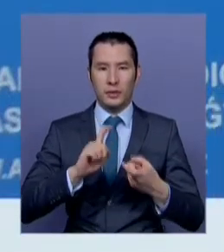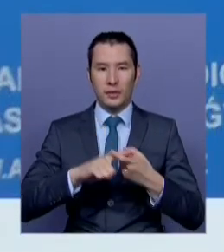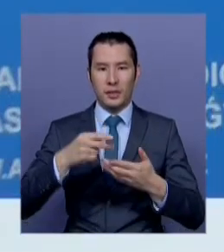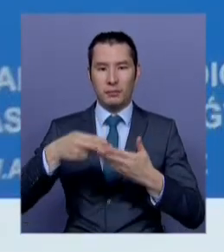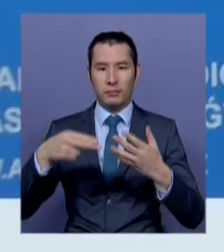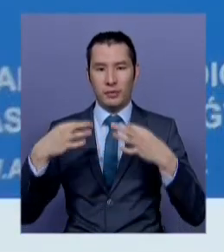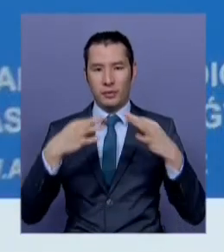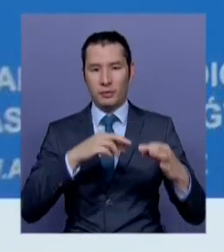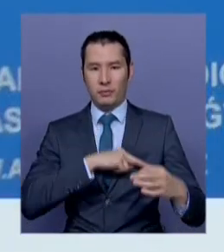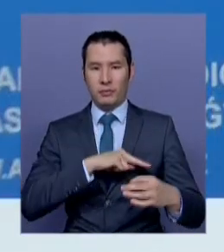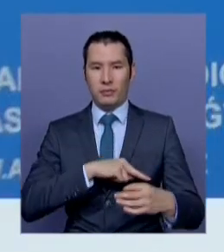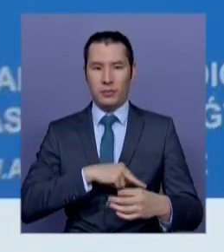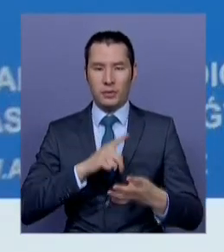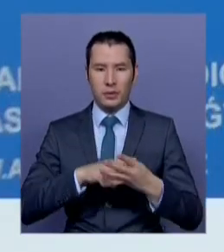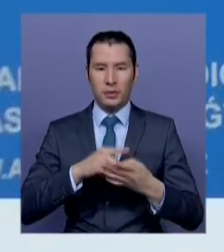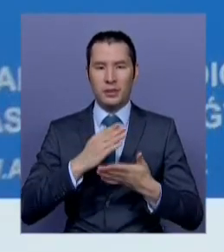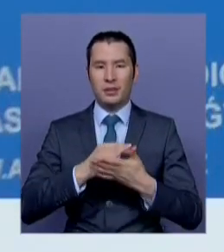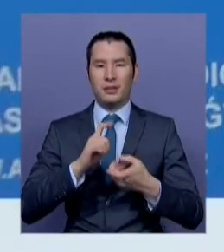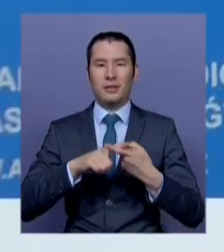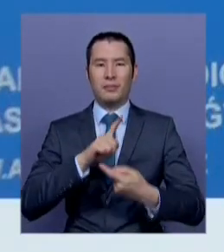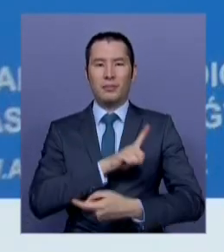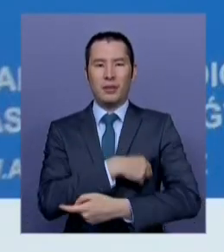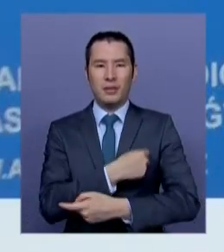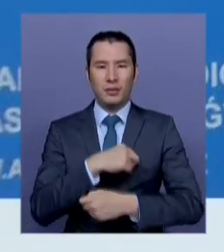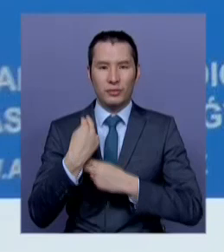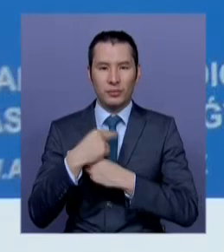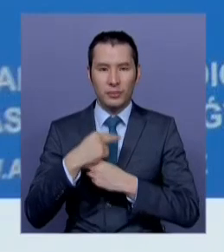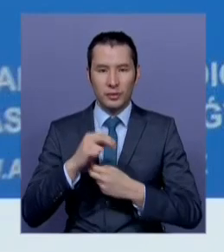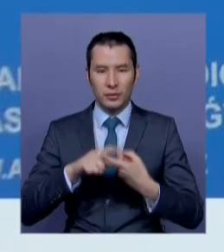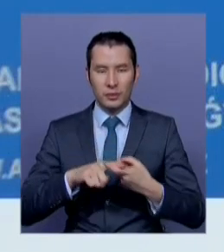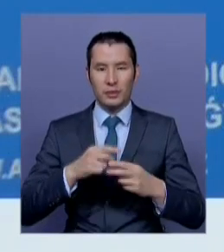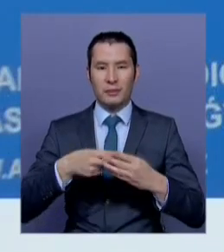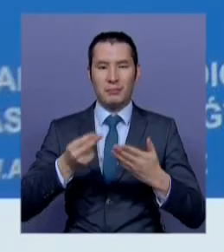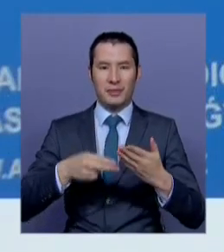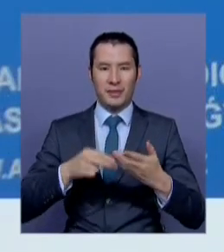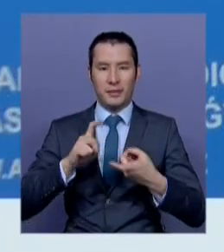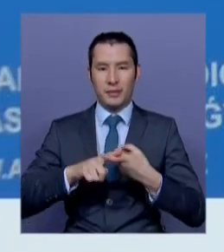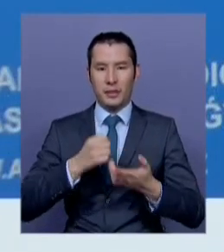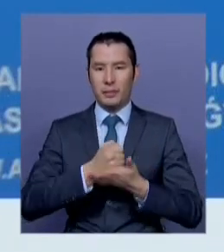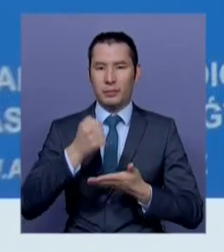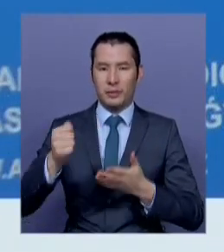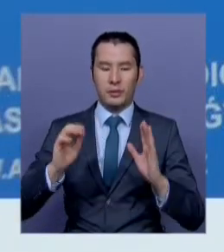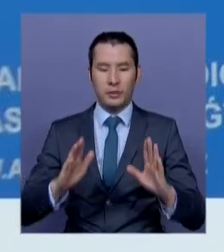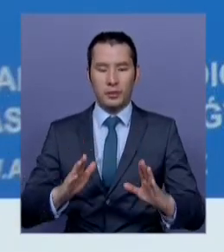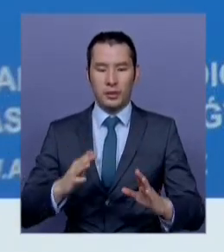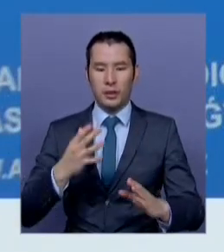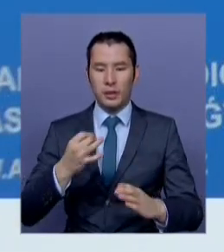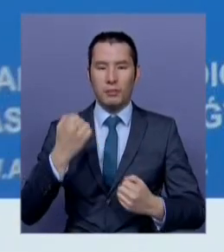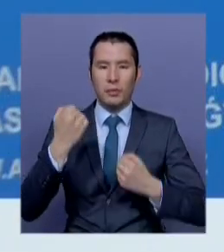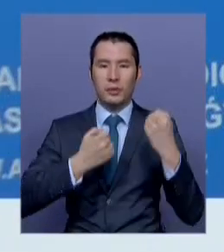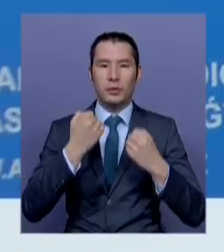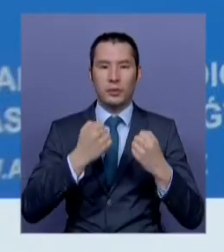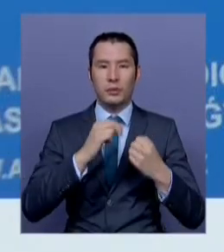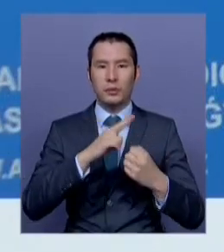Осыған байланысты біз адаматтарды өз үйлеріне негізсіз шығып кетпеуге шақырамыз. Бұл шаралардың барлық